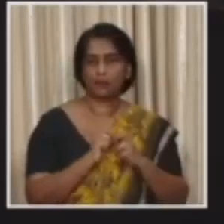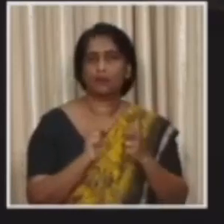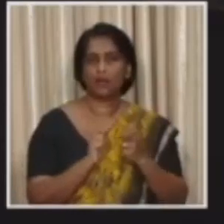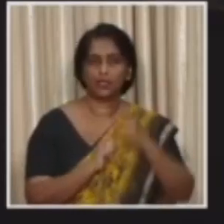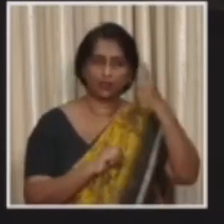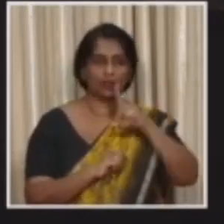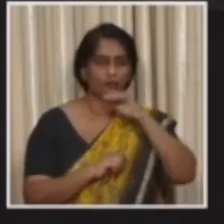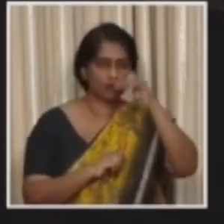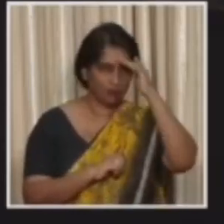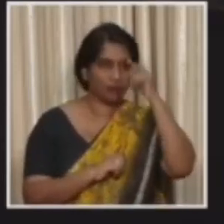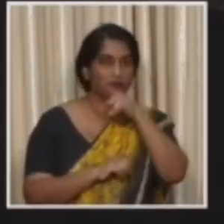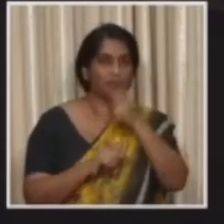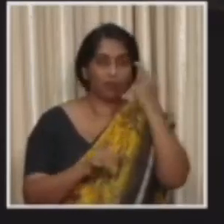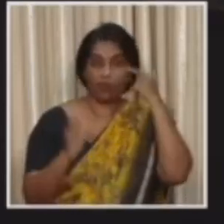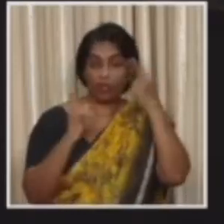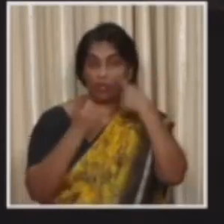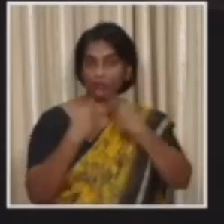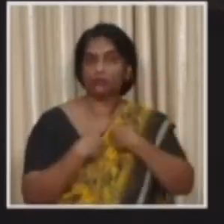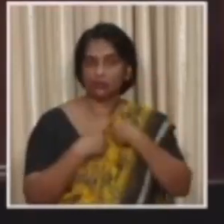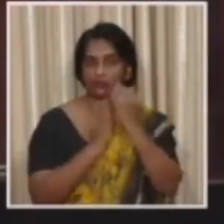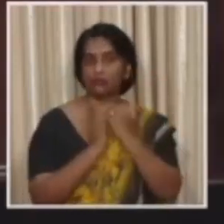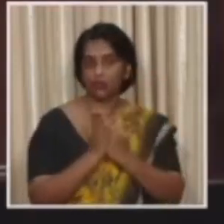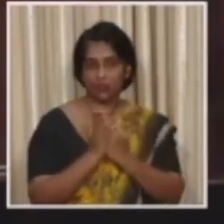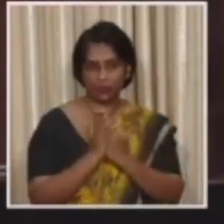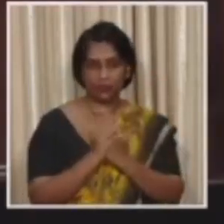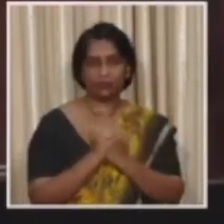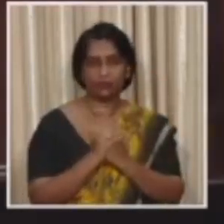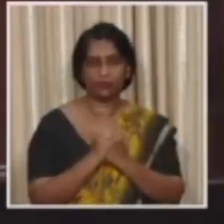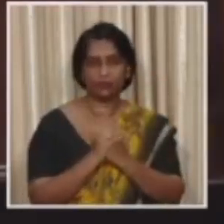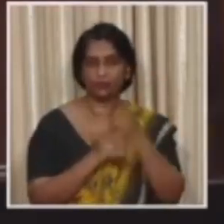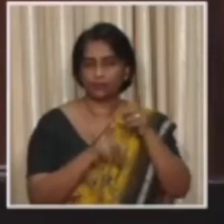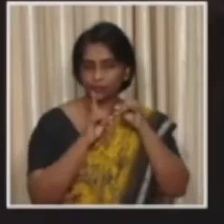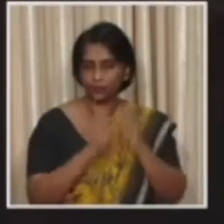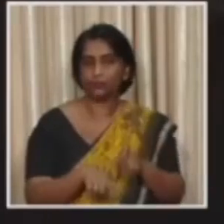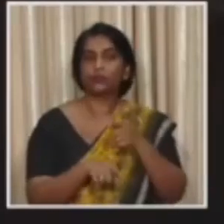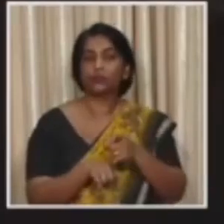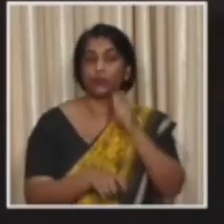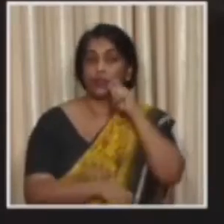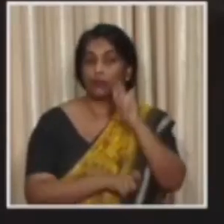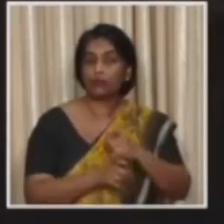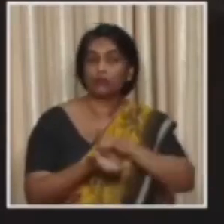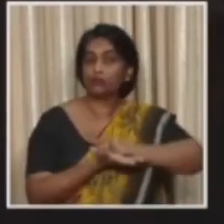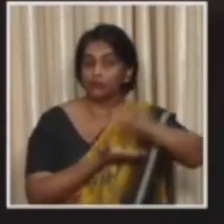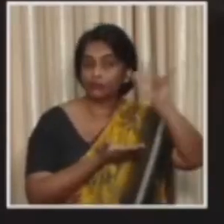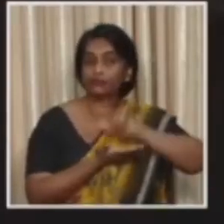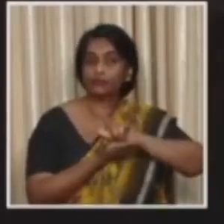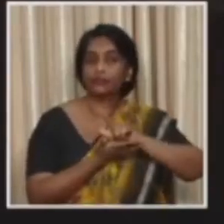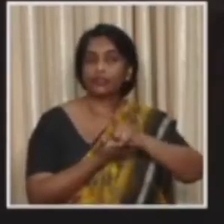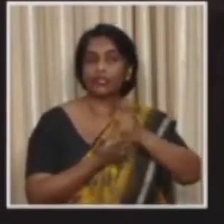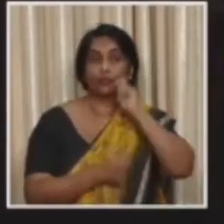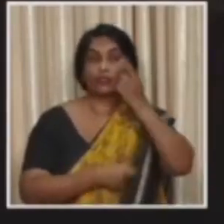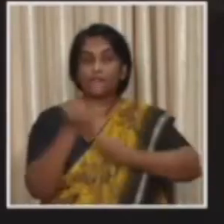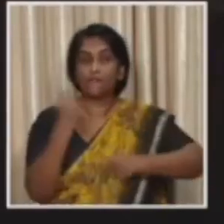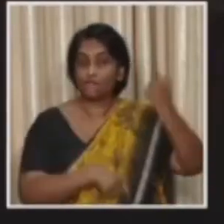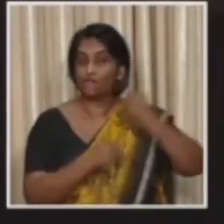නියෝජ්‍ය කතානායකතුමා තමයි මේ සම්බන්ධයෙන් අපිට කරුණු වාර්තා කරේ. එතකොට මෙන්න මේ වගේ මිනිස්සුන් පැටවීම මිනිස්සු මිනිස්